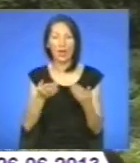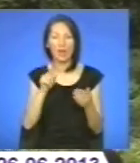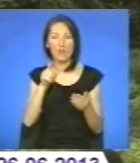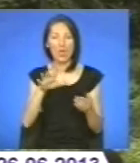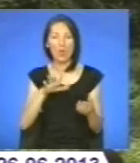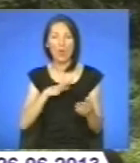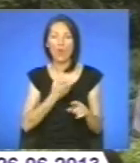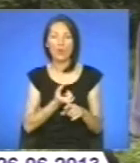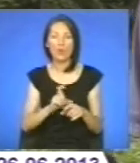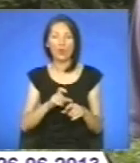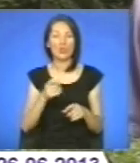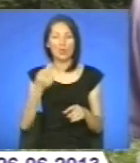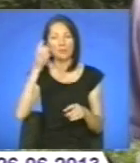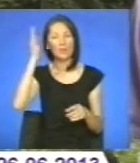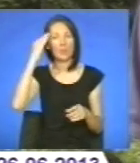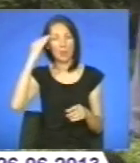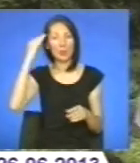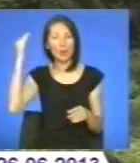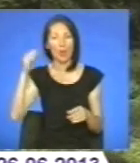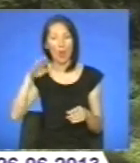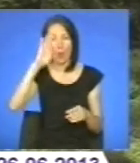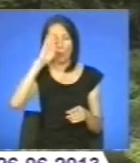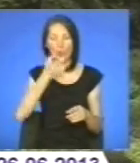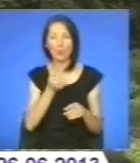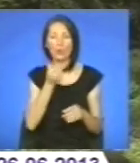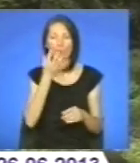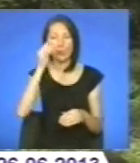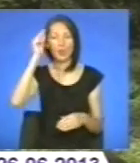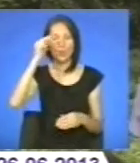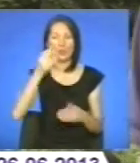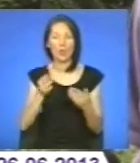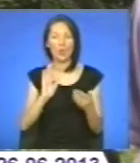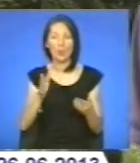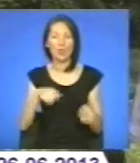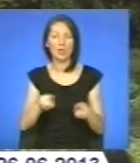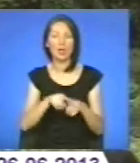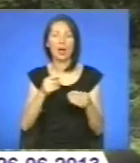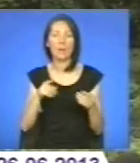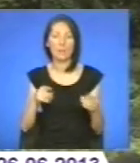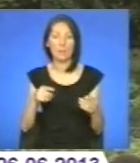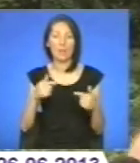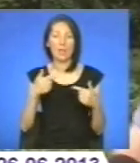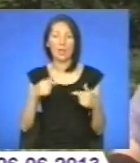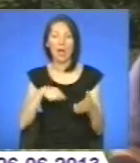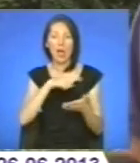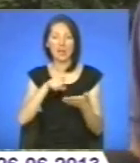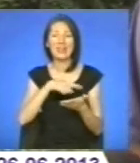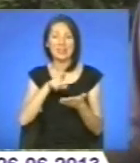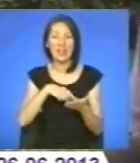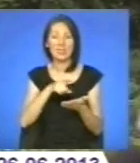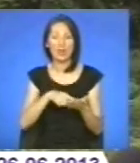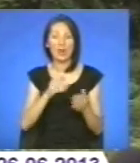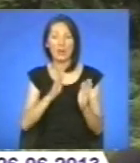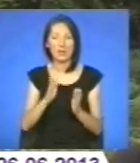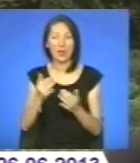дуже допитливим хлопцем, добре вчився. І якби була така тестова система, як зараз є,